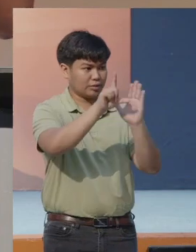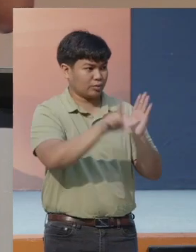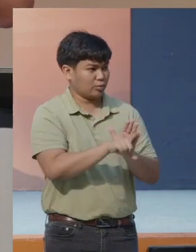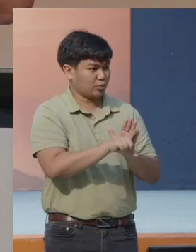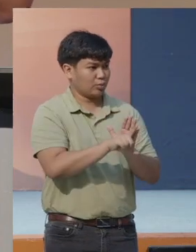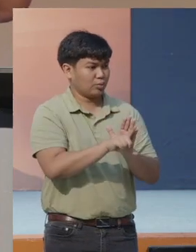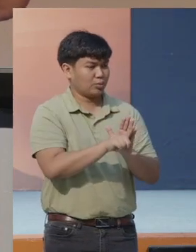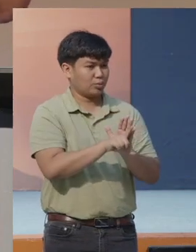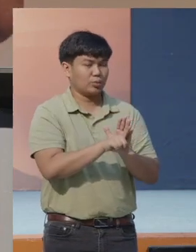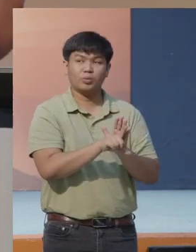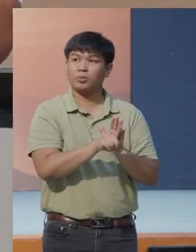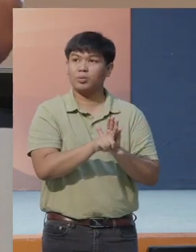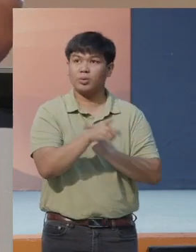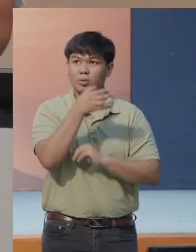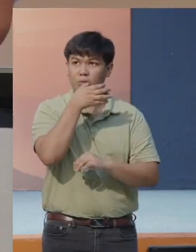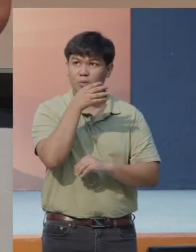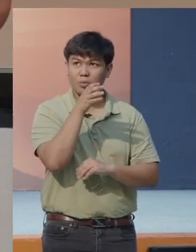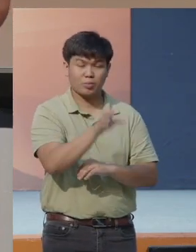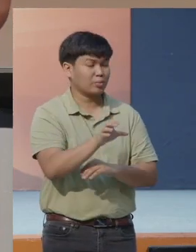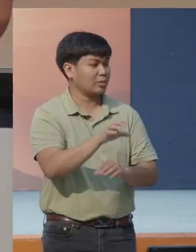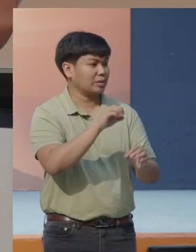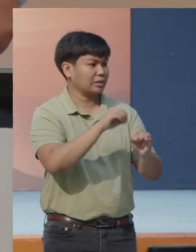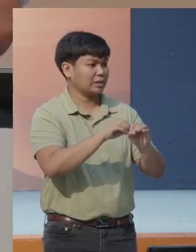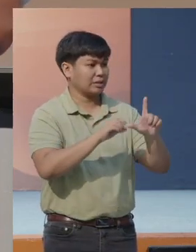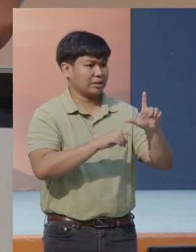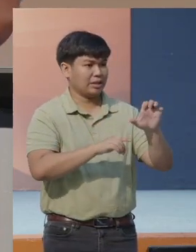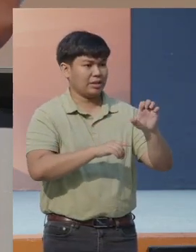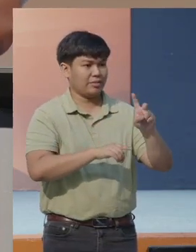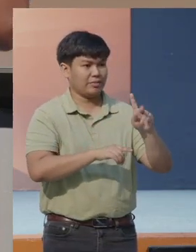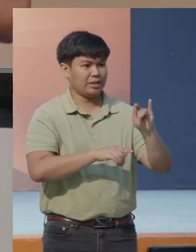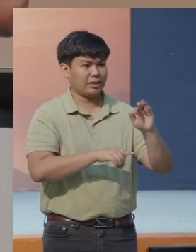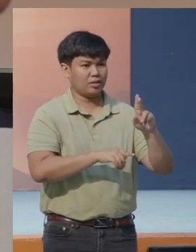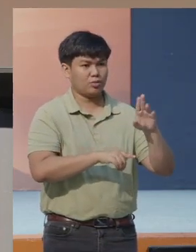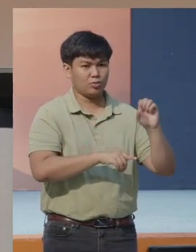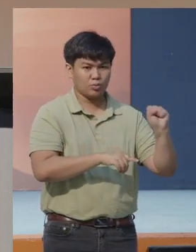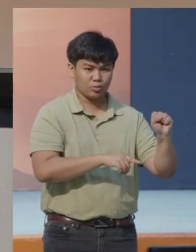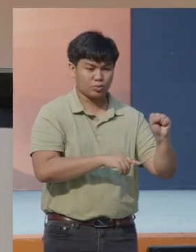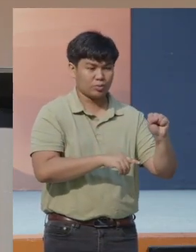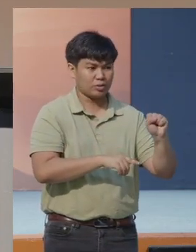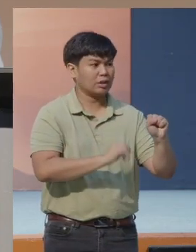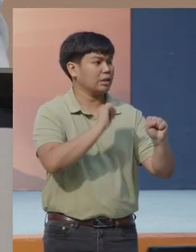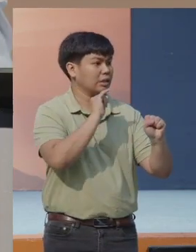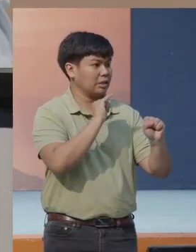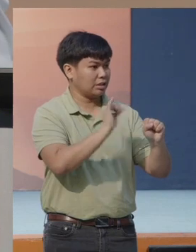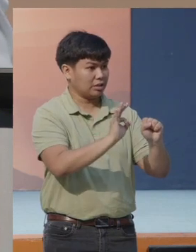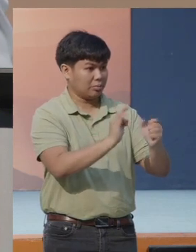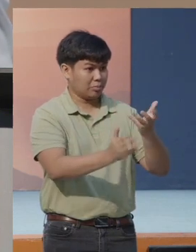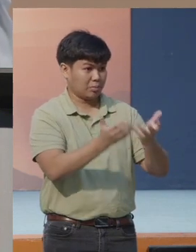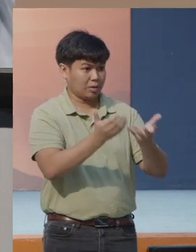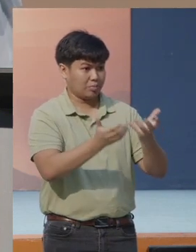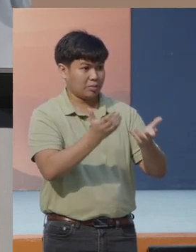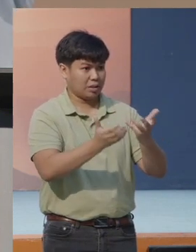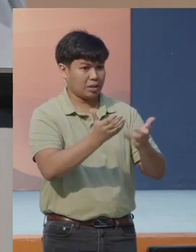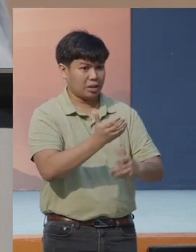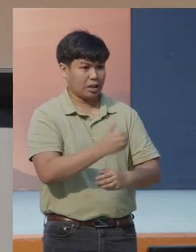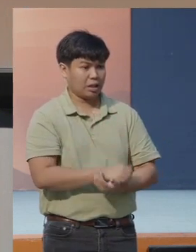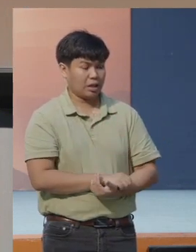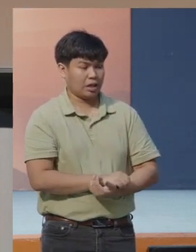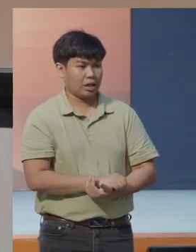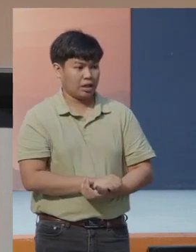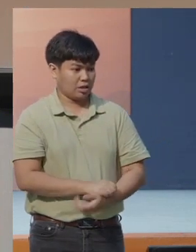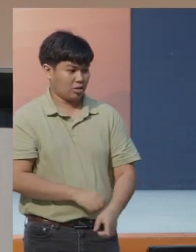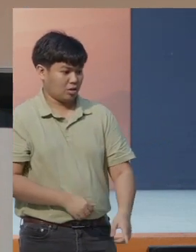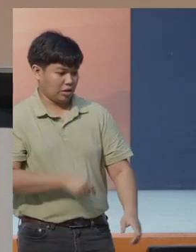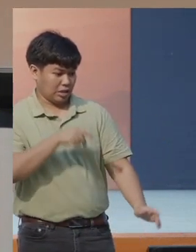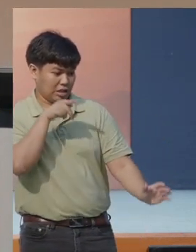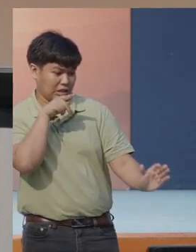tinatawag na command niya sa Leviticus 24 na kung sakali man makasakit ka